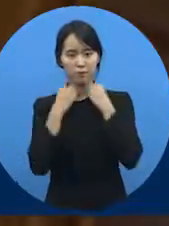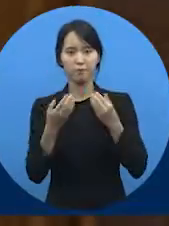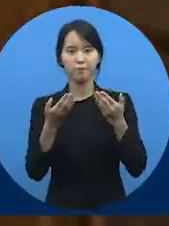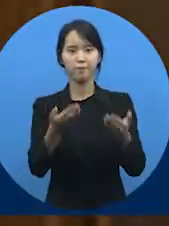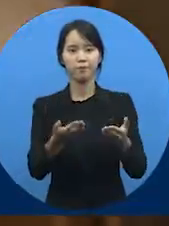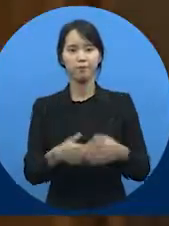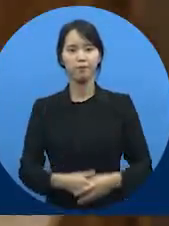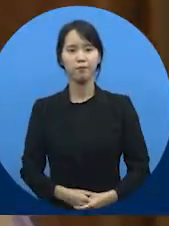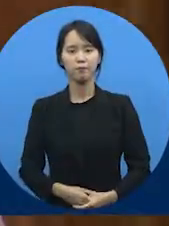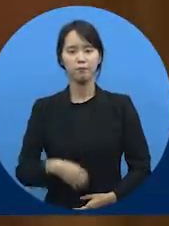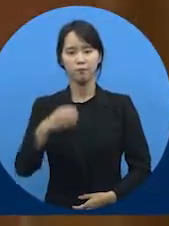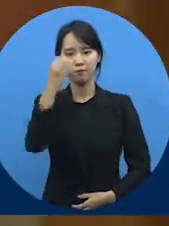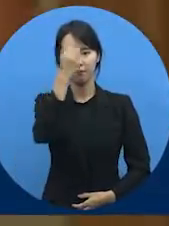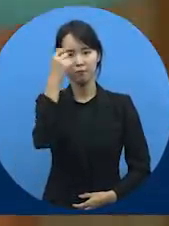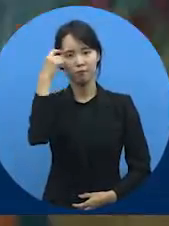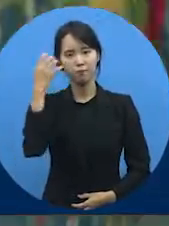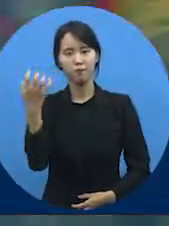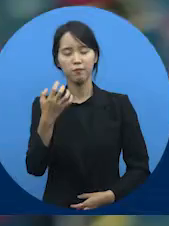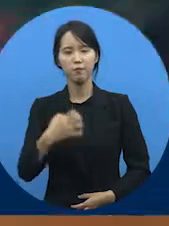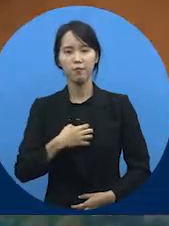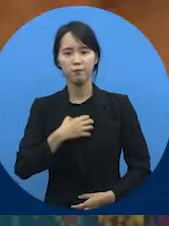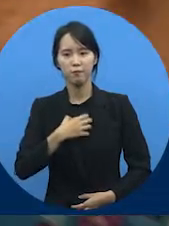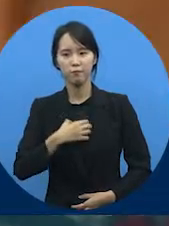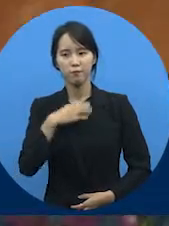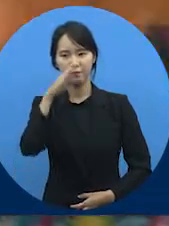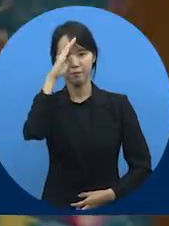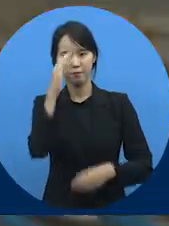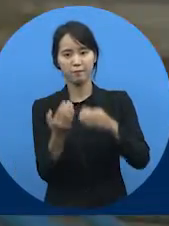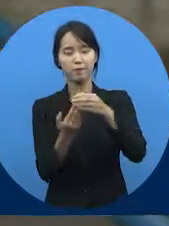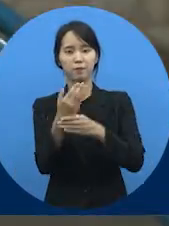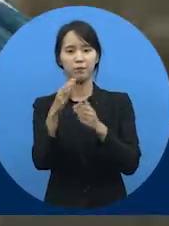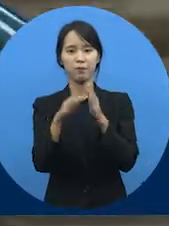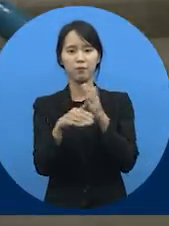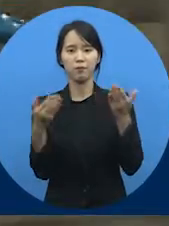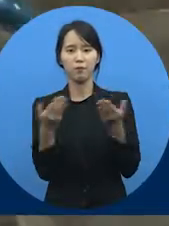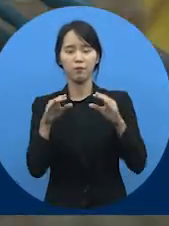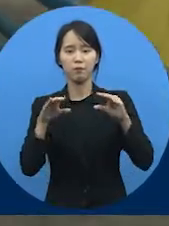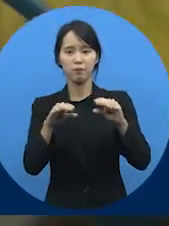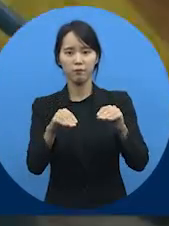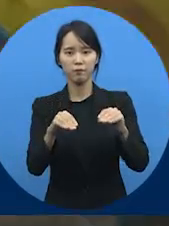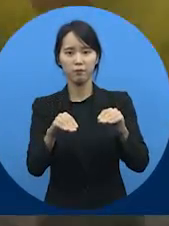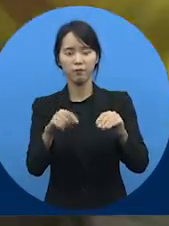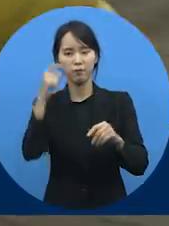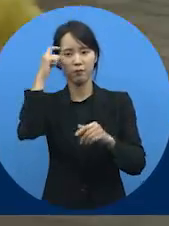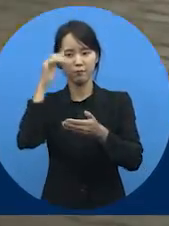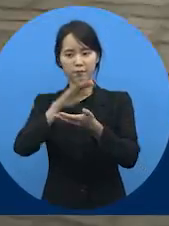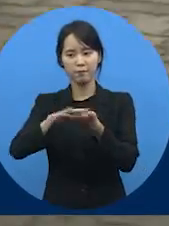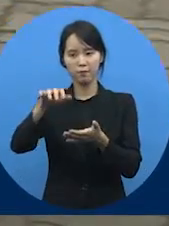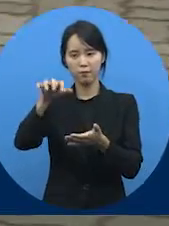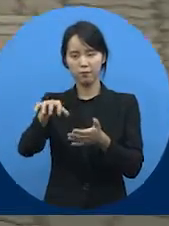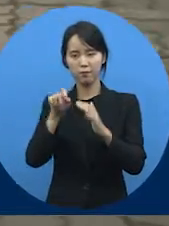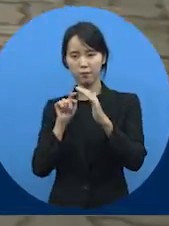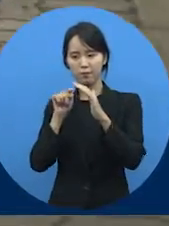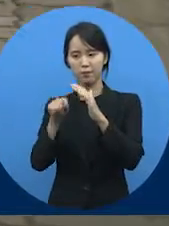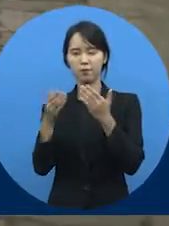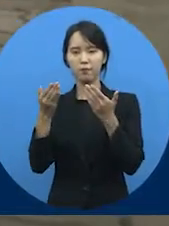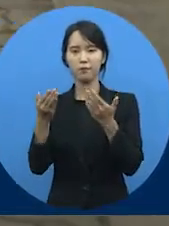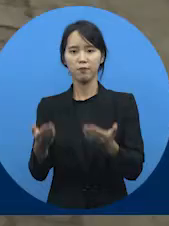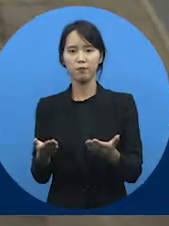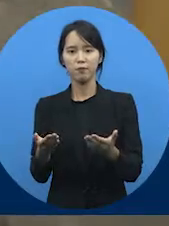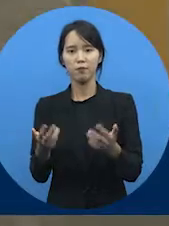어르신에게는 쿨토시, 쿨스카프 등을 지급하고 어지러움, 두통, 메스꺼움 등의 증상이 나타나면 작업을